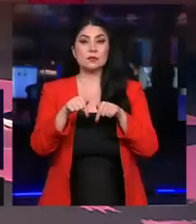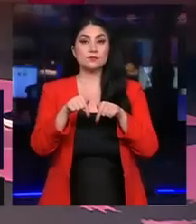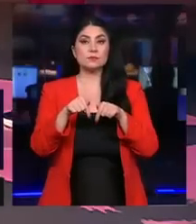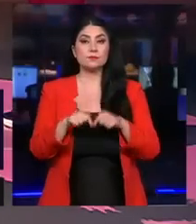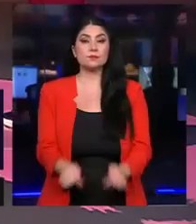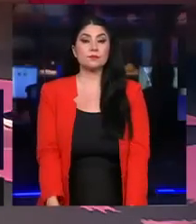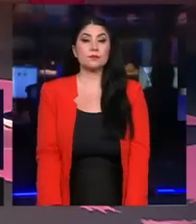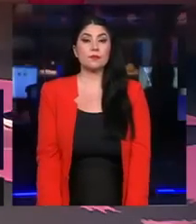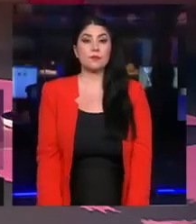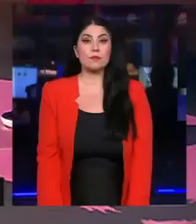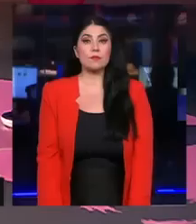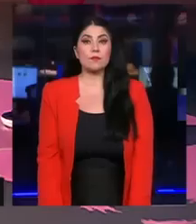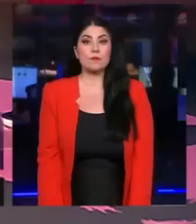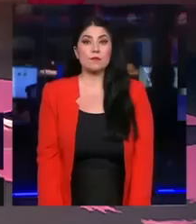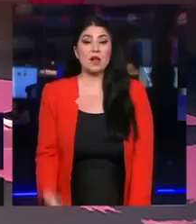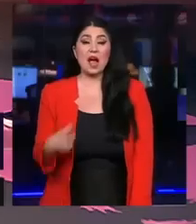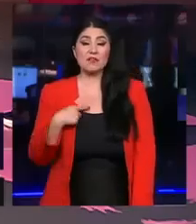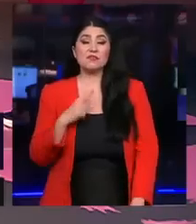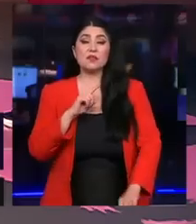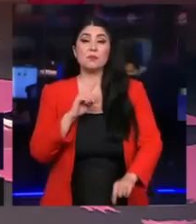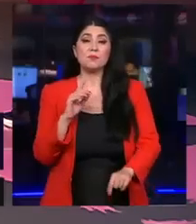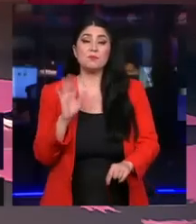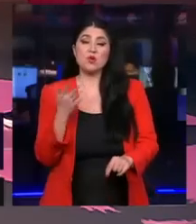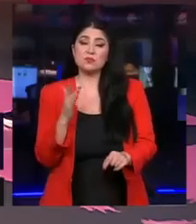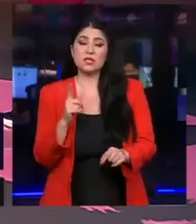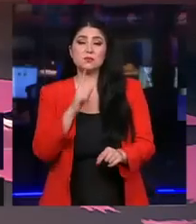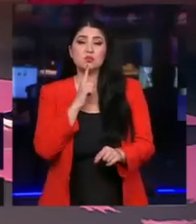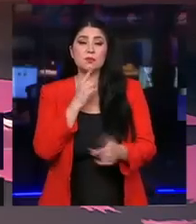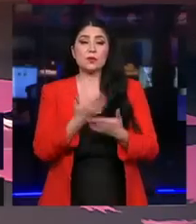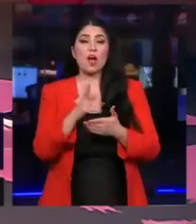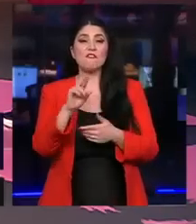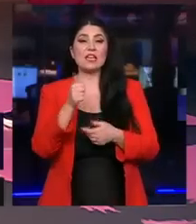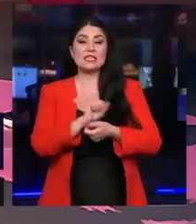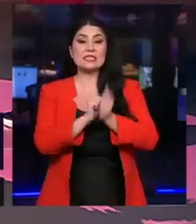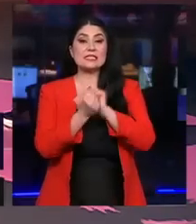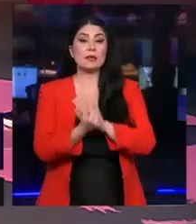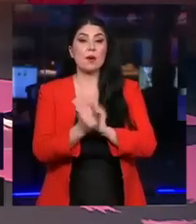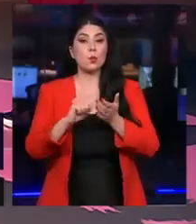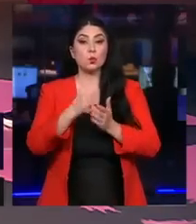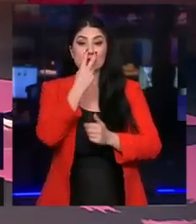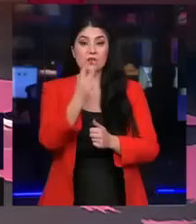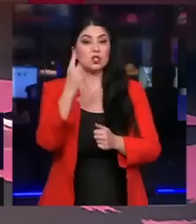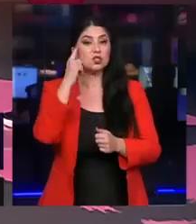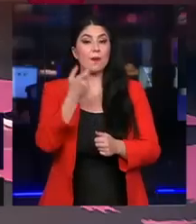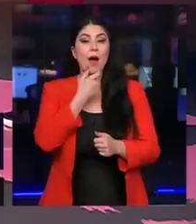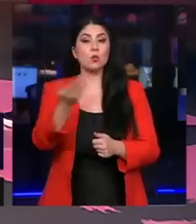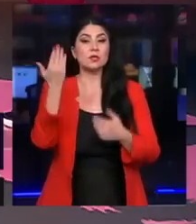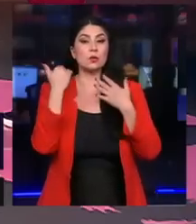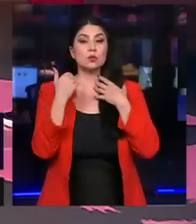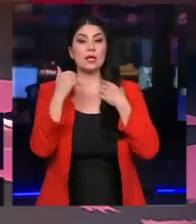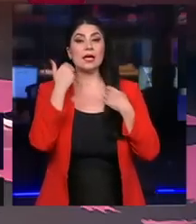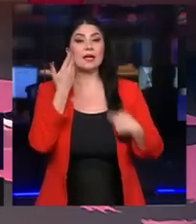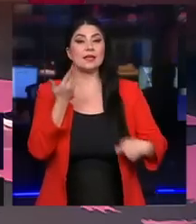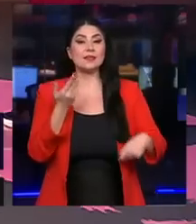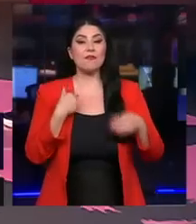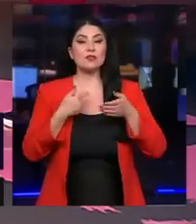Prin urmare, șansele ar fi destul de mici ca Viena să își schimbe atitudinea. Știu că anul trecut, în momentul în care